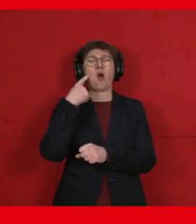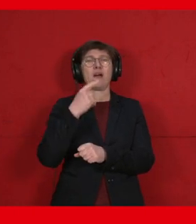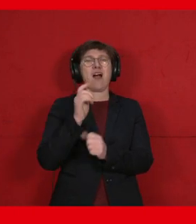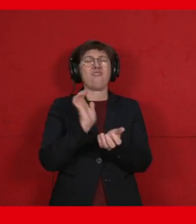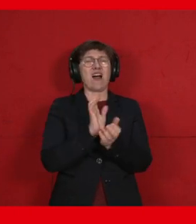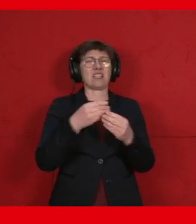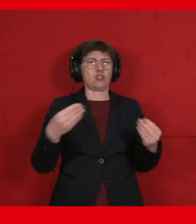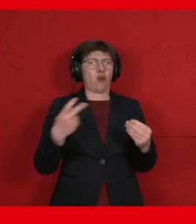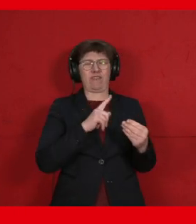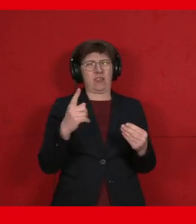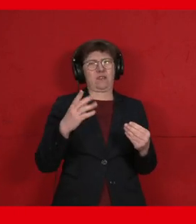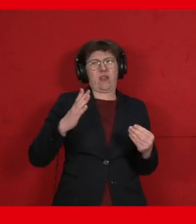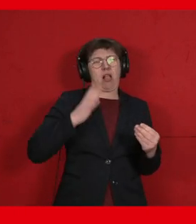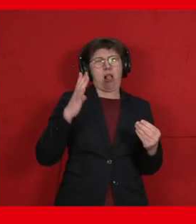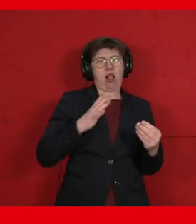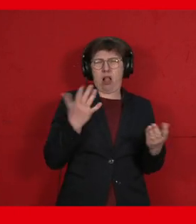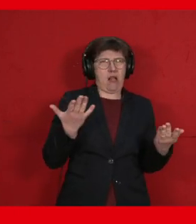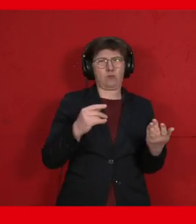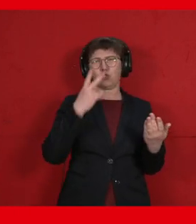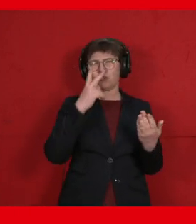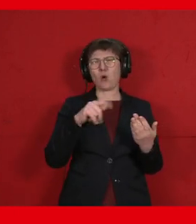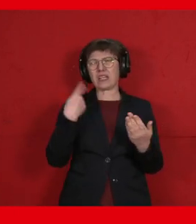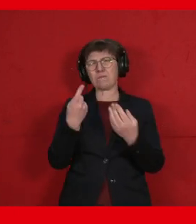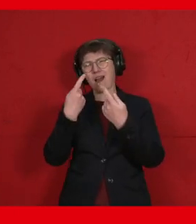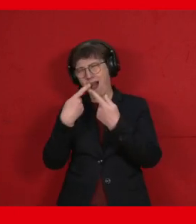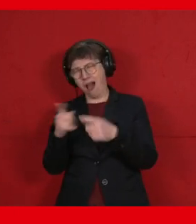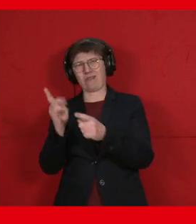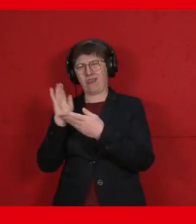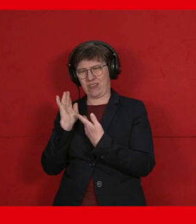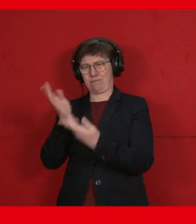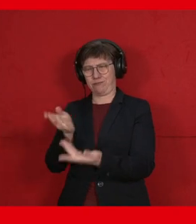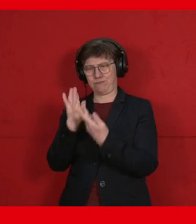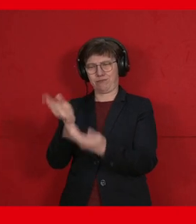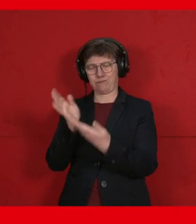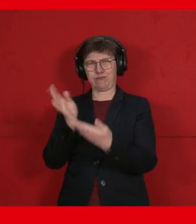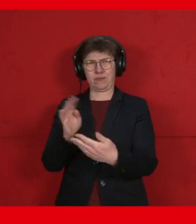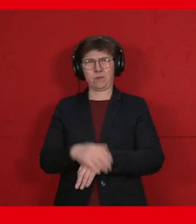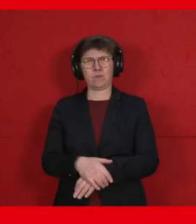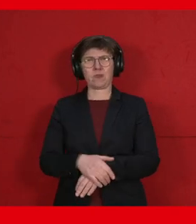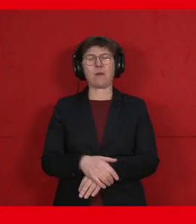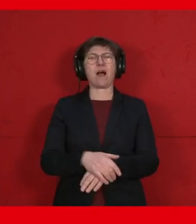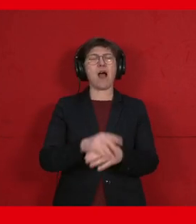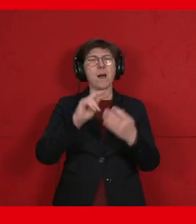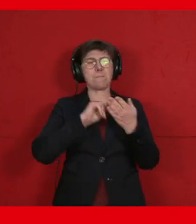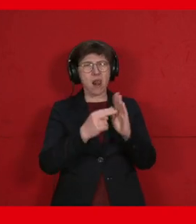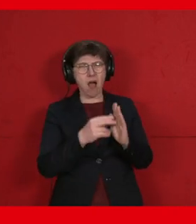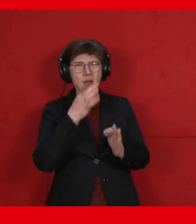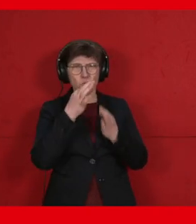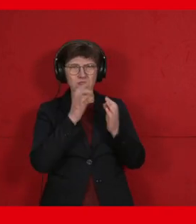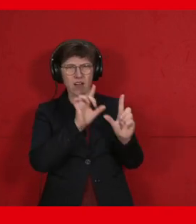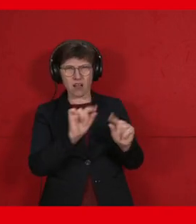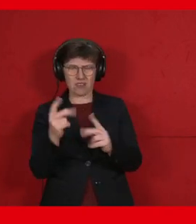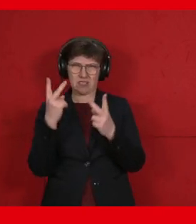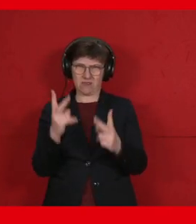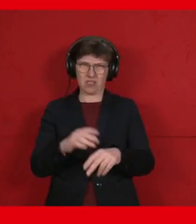kein Champagner ist, sondern wir davon irgendwie schon schauen sollten, dass wir ambitionierte Mengen bereitstellen. Aber diese Planungsfragen sind sehr